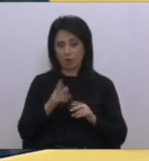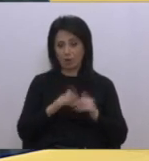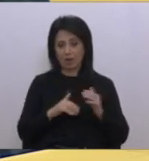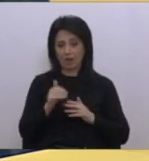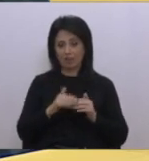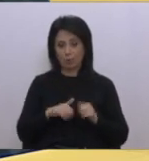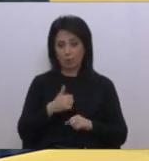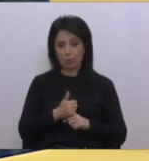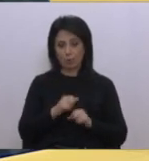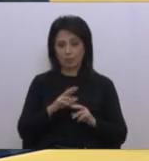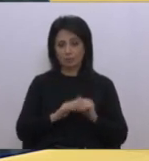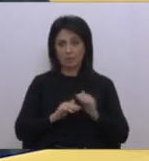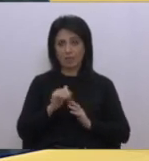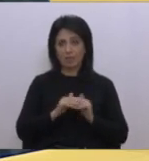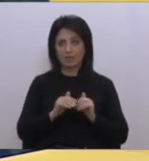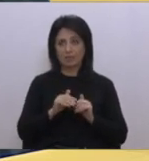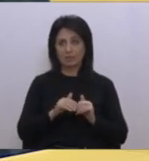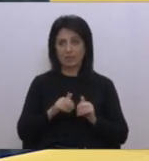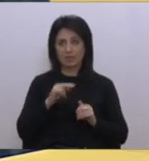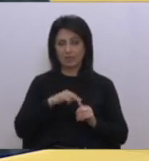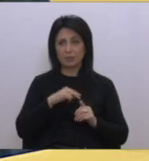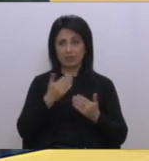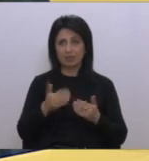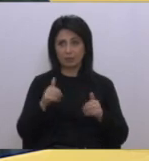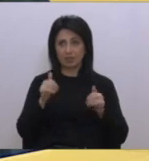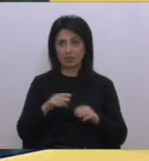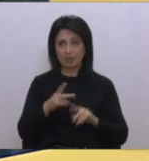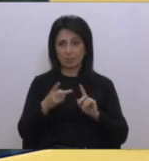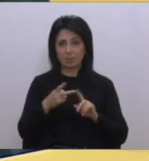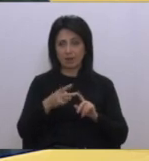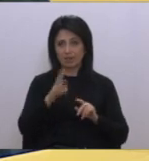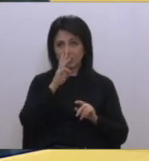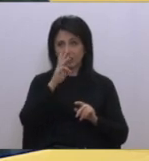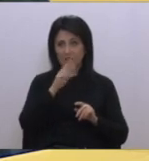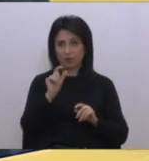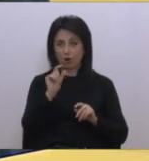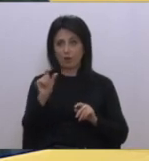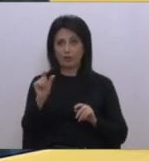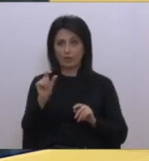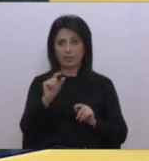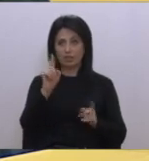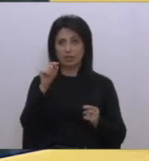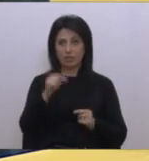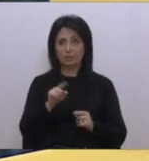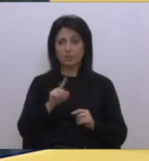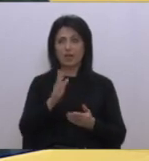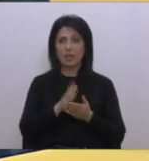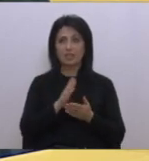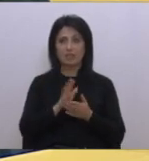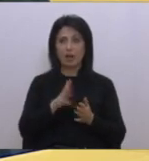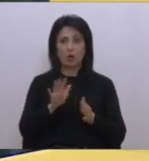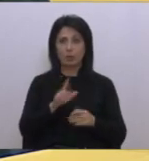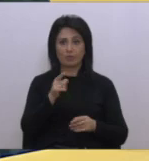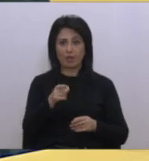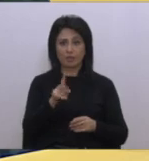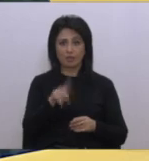კატეგორიის უფროსი სპეციალისტის თანამდებობისთვის დადგენილი მეორე სახელფასო კოეფიციენტის შესაბამისად, რაც არის არა უმეტეს